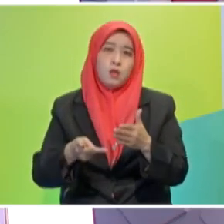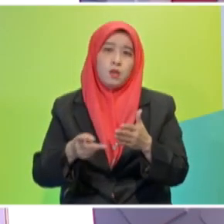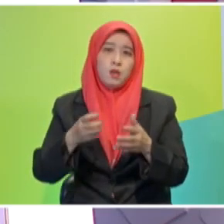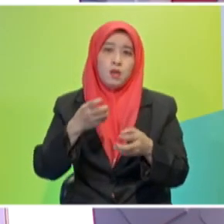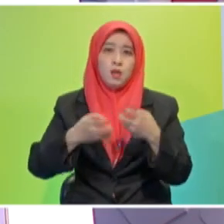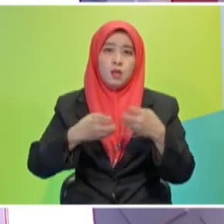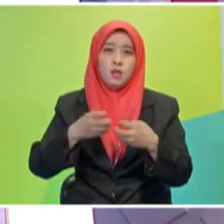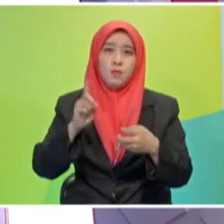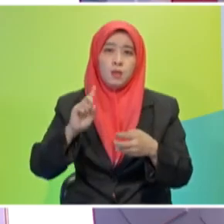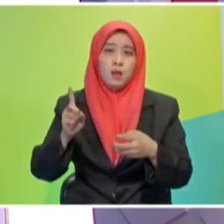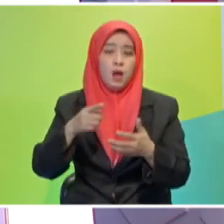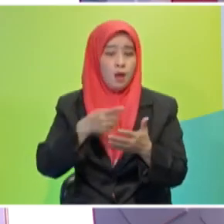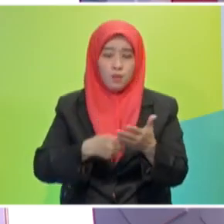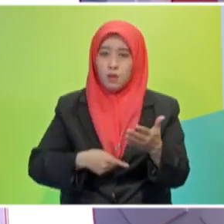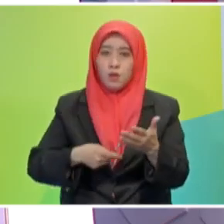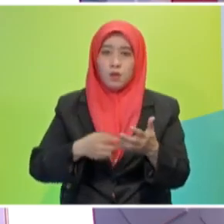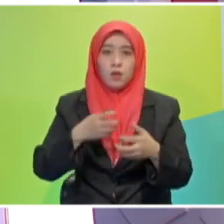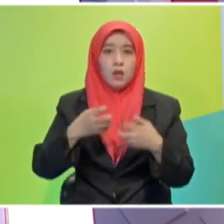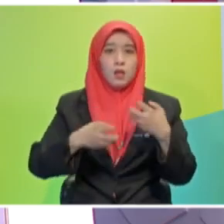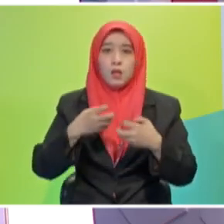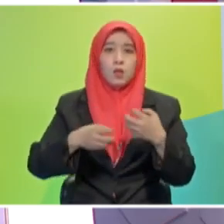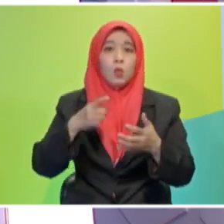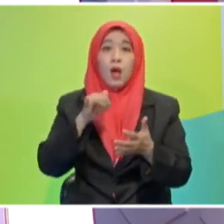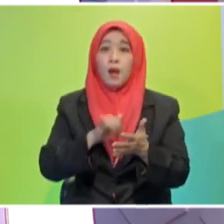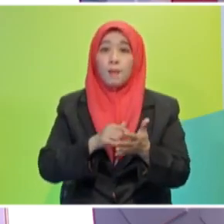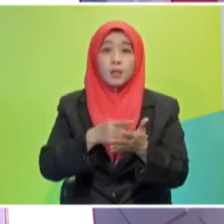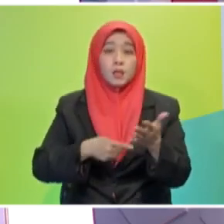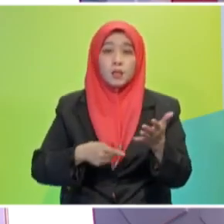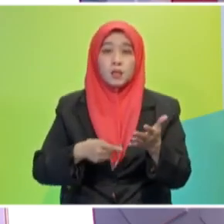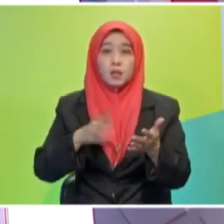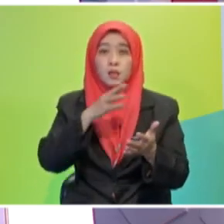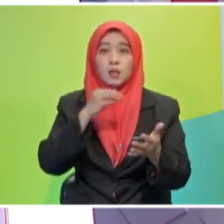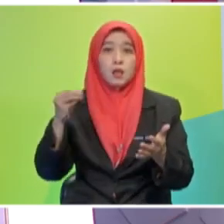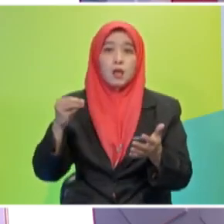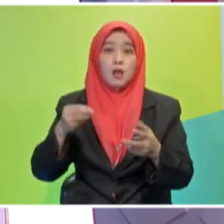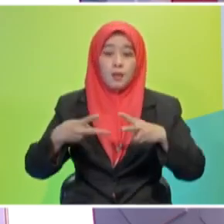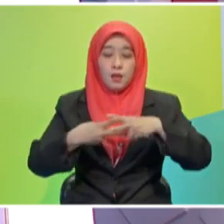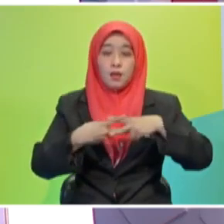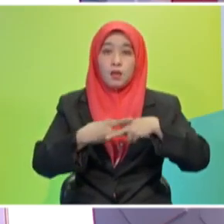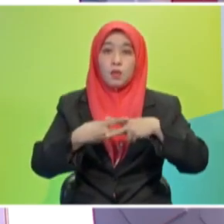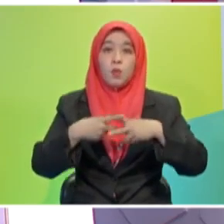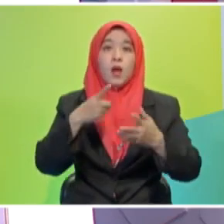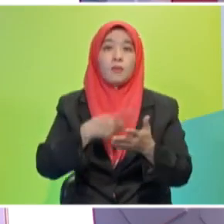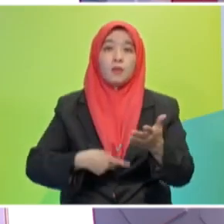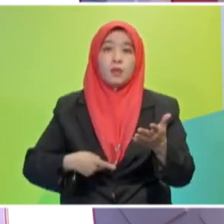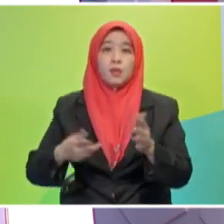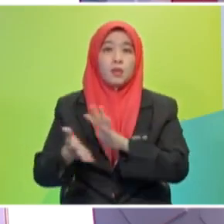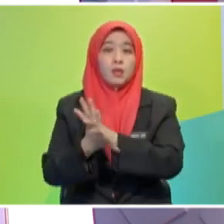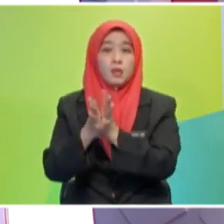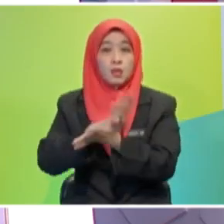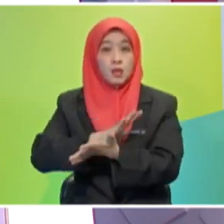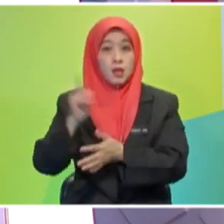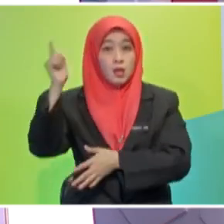mana, apa komponen elektronik itu apa dan komponen mekanikal itu apa. Jadi hari ini cikgu